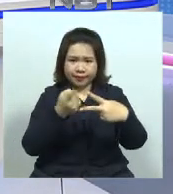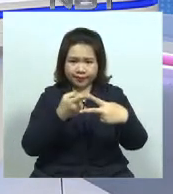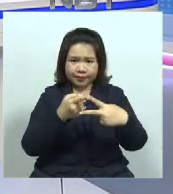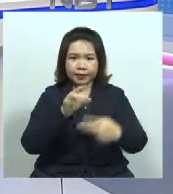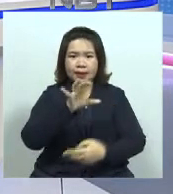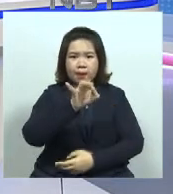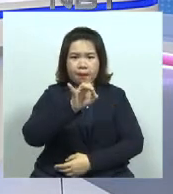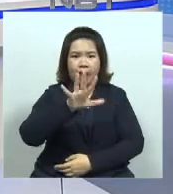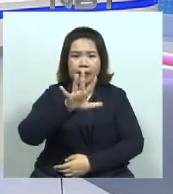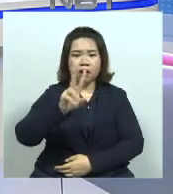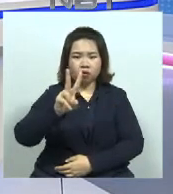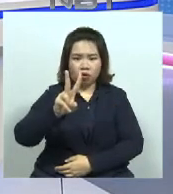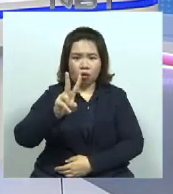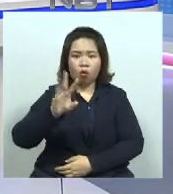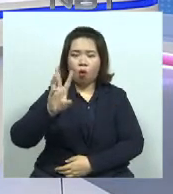ก